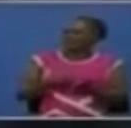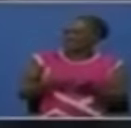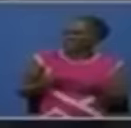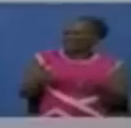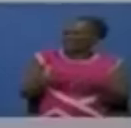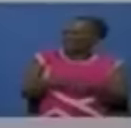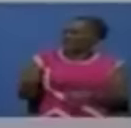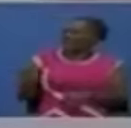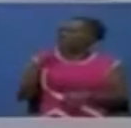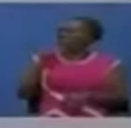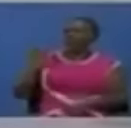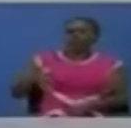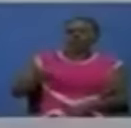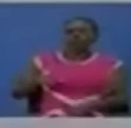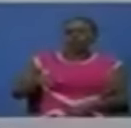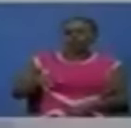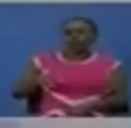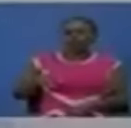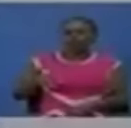president si mama? Iliingia kwa nani?